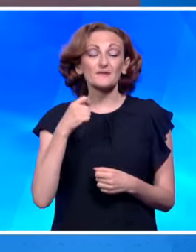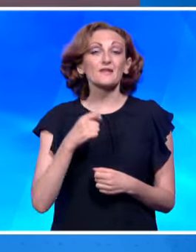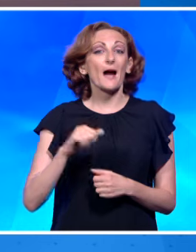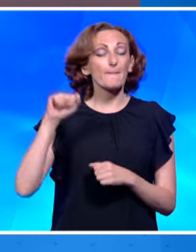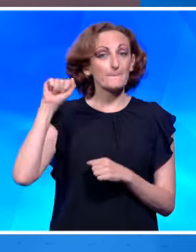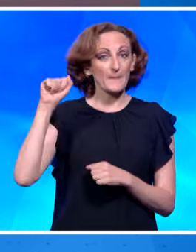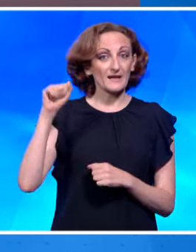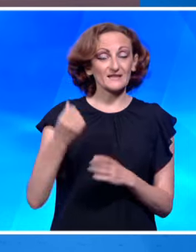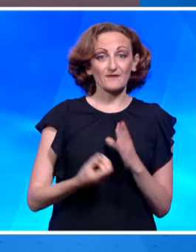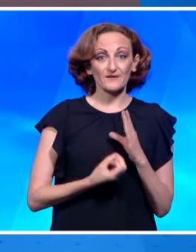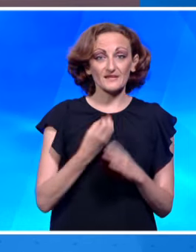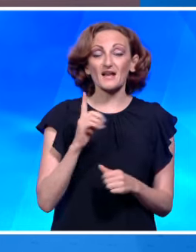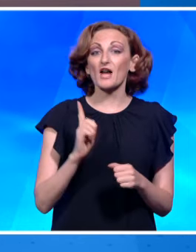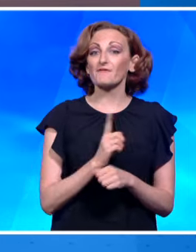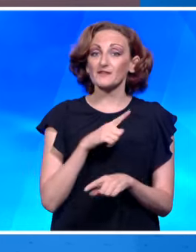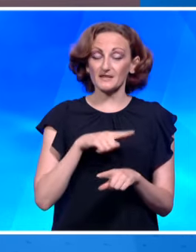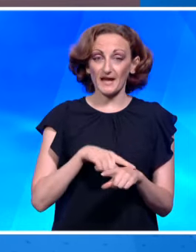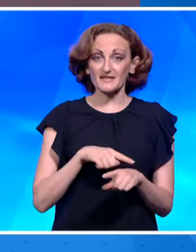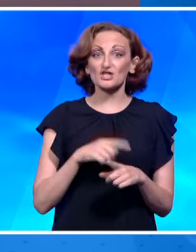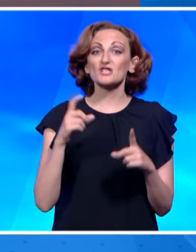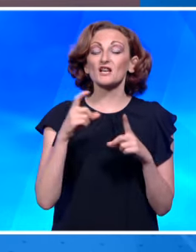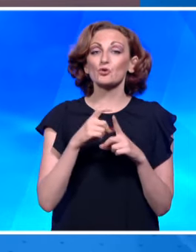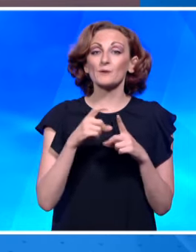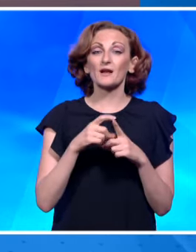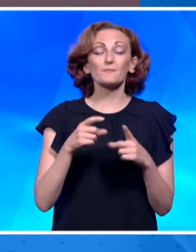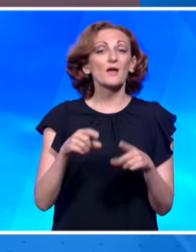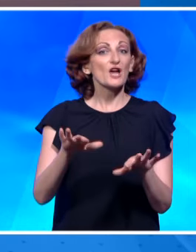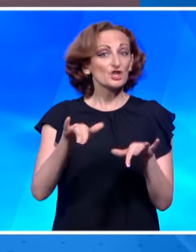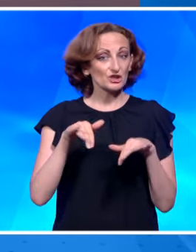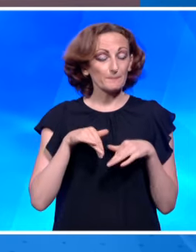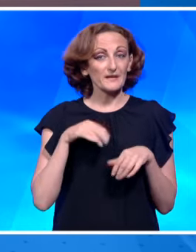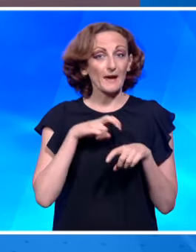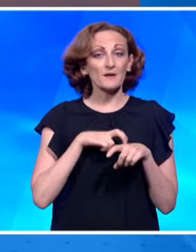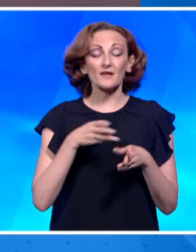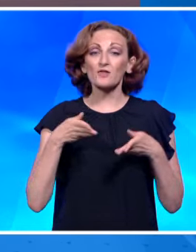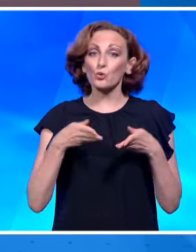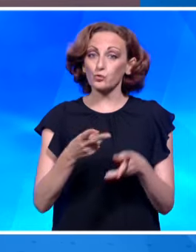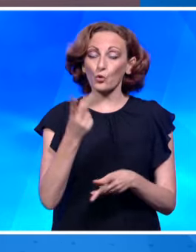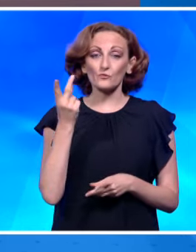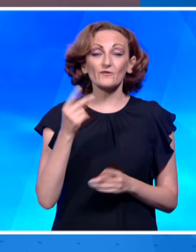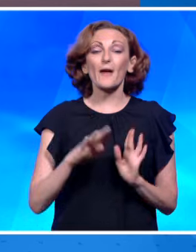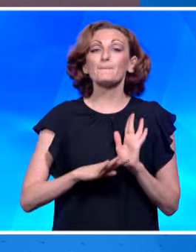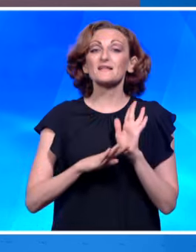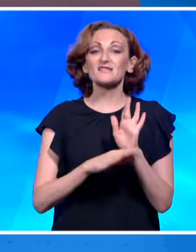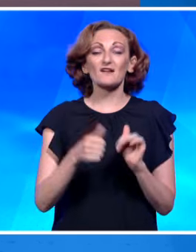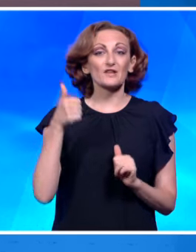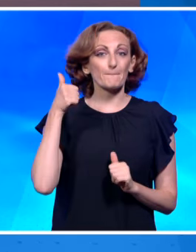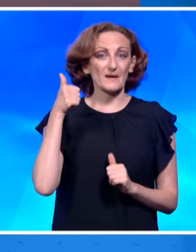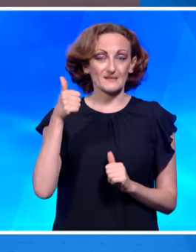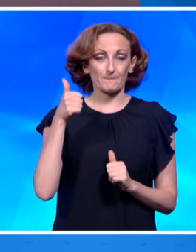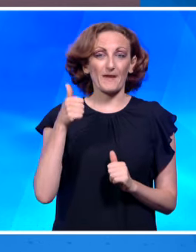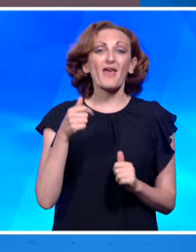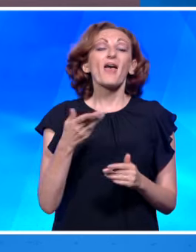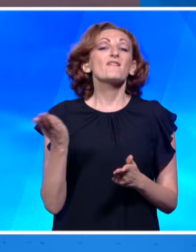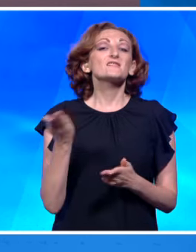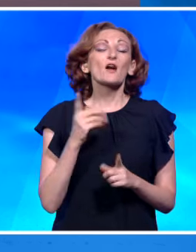партия Възраждане. В 11 часа Румен Радев ще приеме на Дондуков 2 представителите на БСП за България. Все още не е